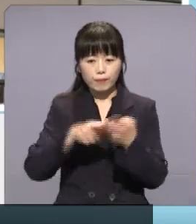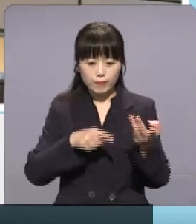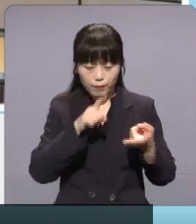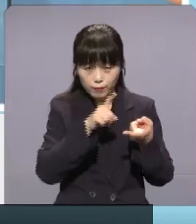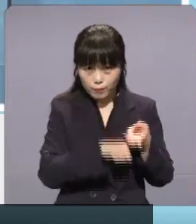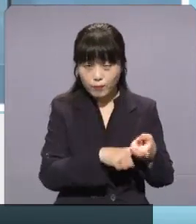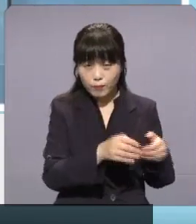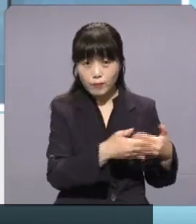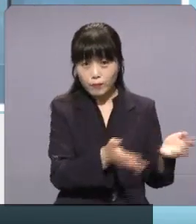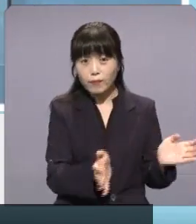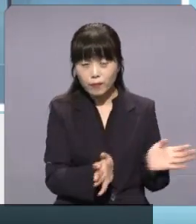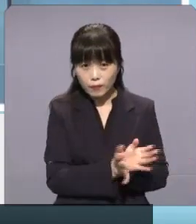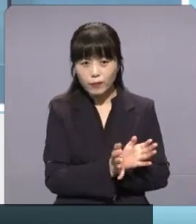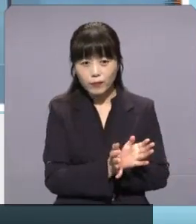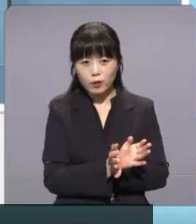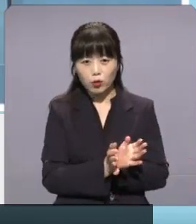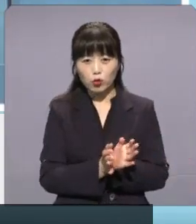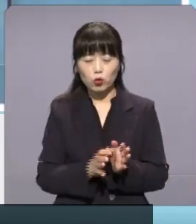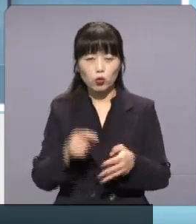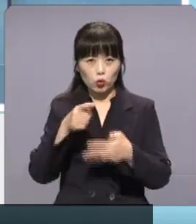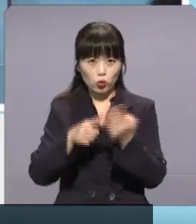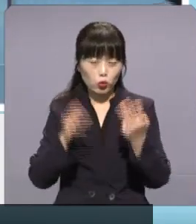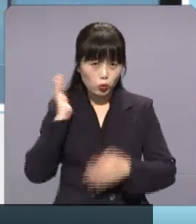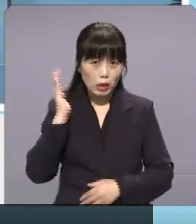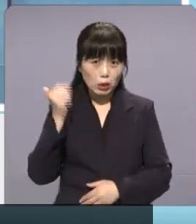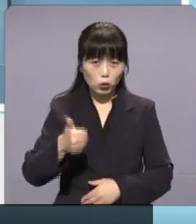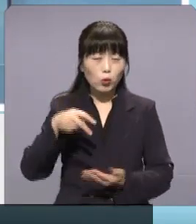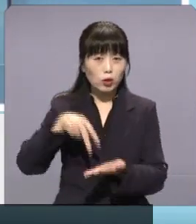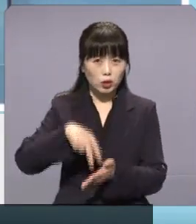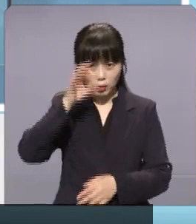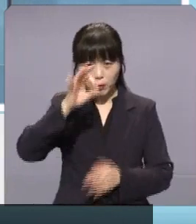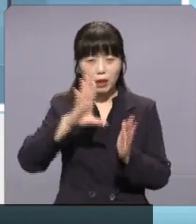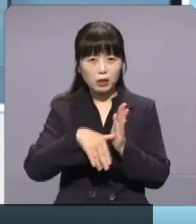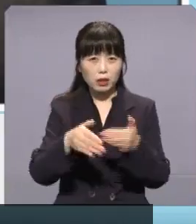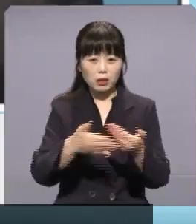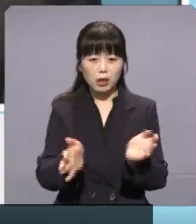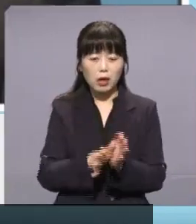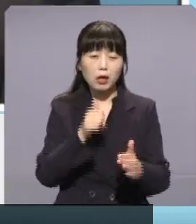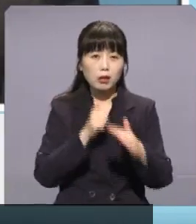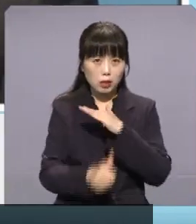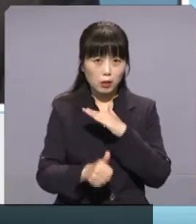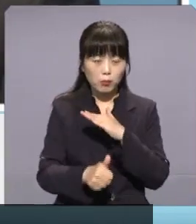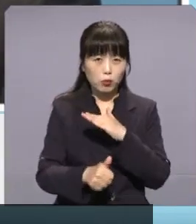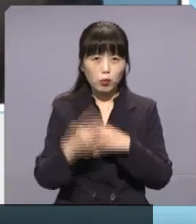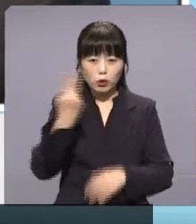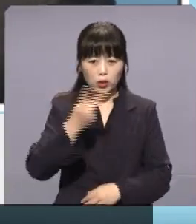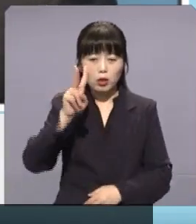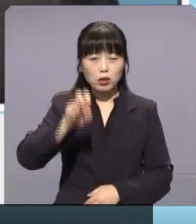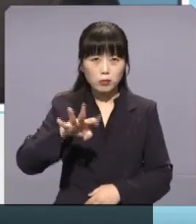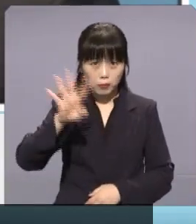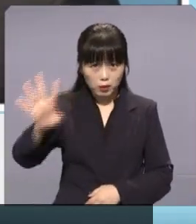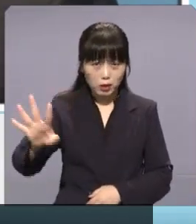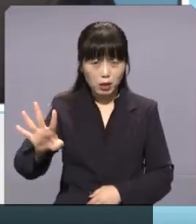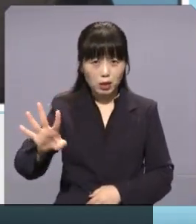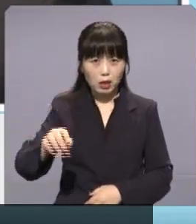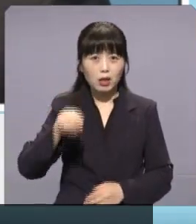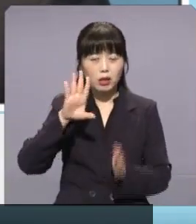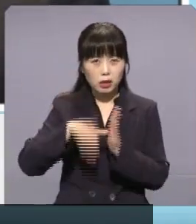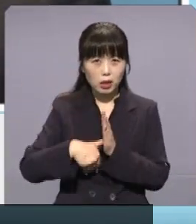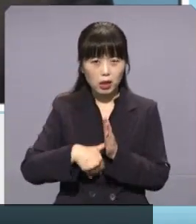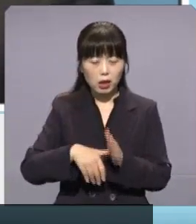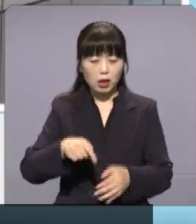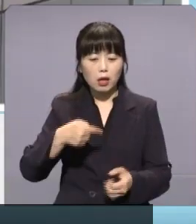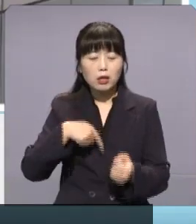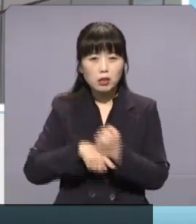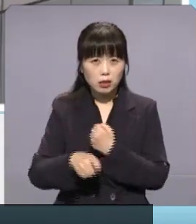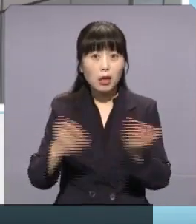윤핵관들이나 윤석열 대통령 같은 경우에는 당권을 잡아서 2024년도에 자기네의 뜻에